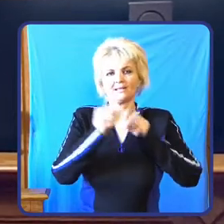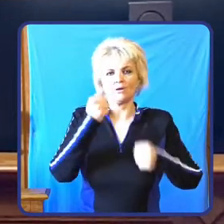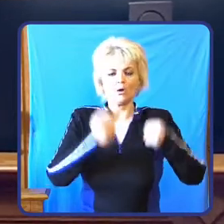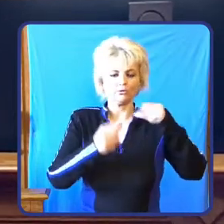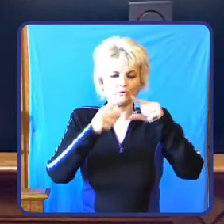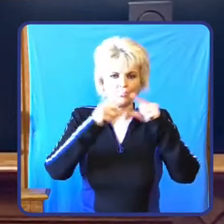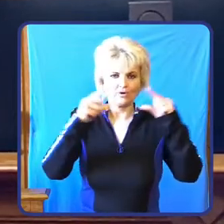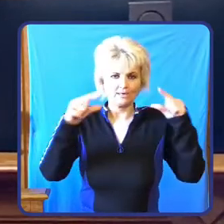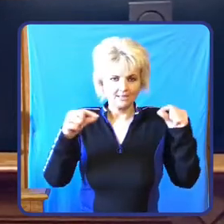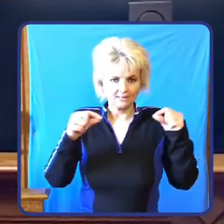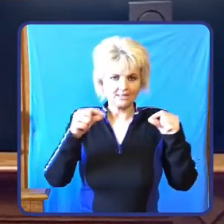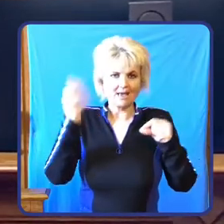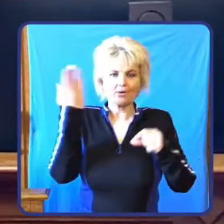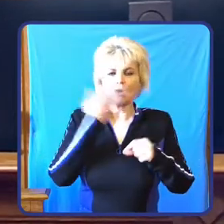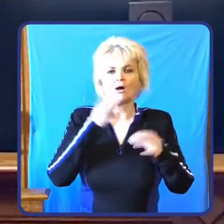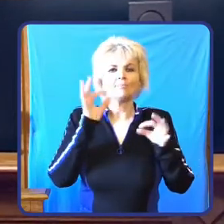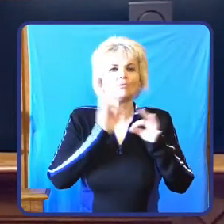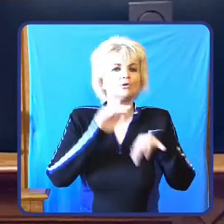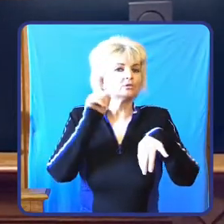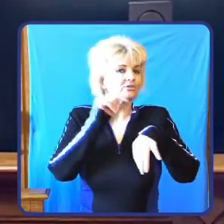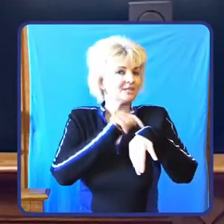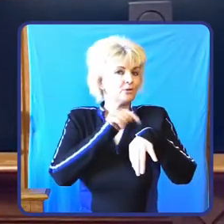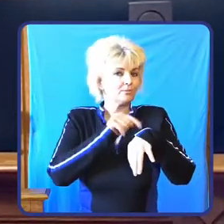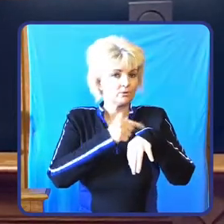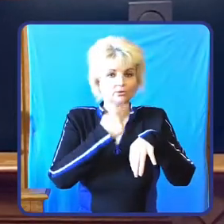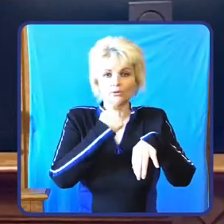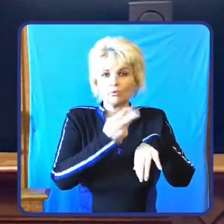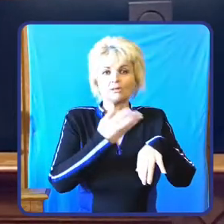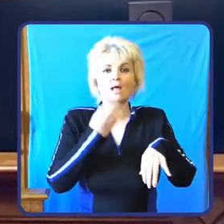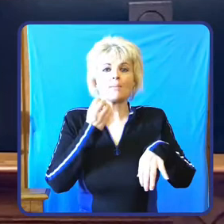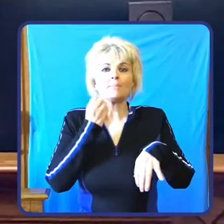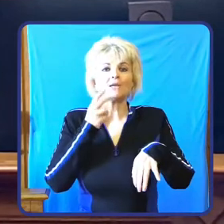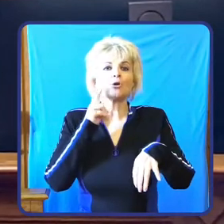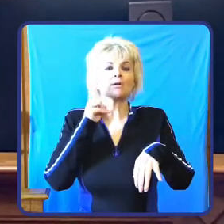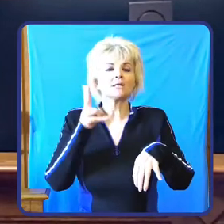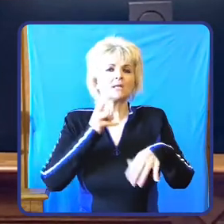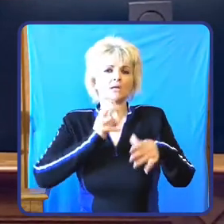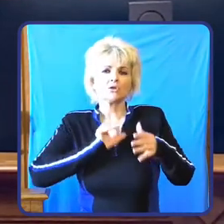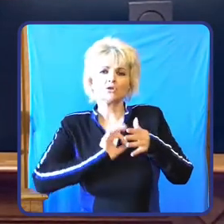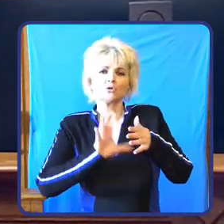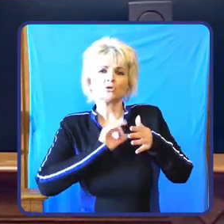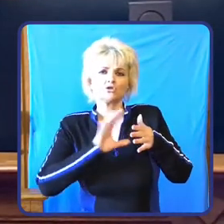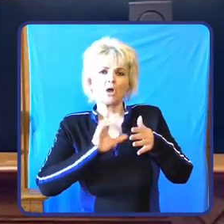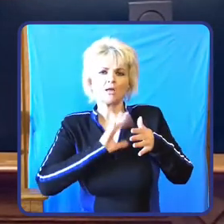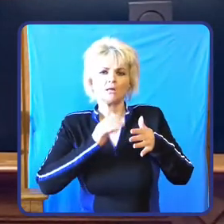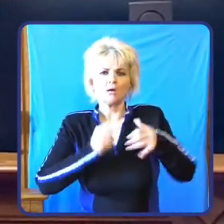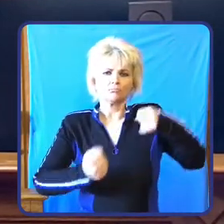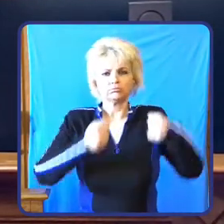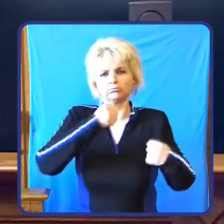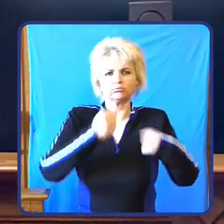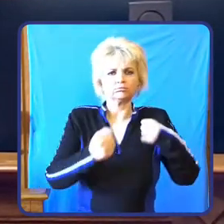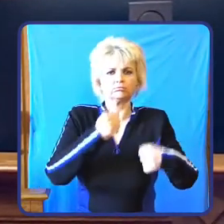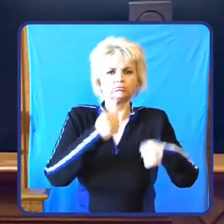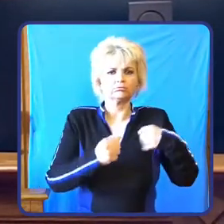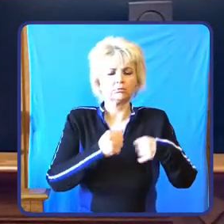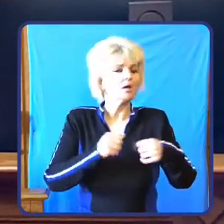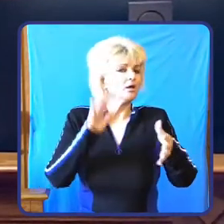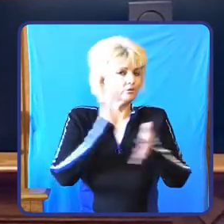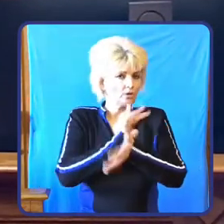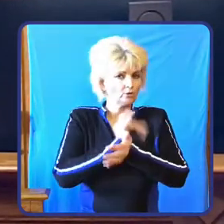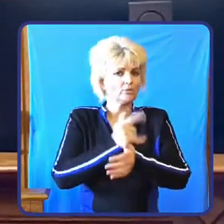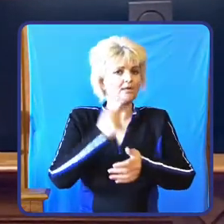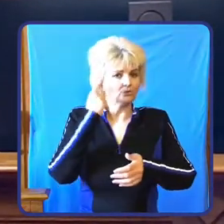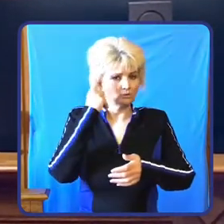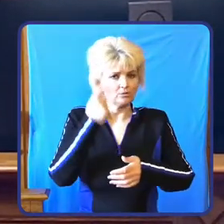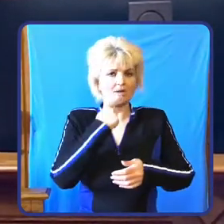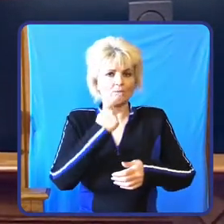rendszámokat, úgyhogy ha pontos időpontot megjelölnek, hogy mikor ki randalírozott, néhány tanú előáll, aki vállalja, hogy ezt meg tudja